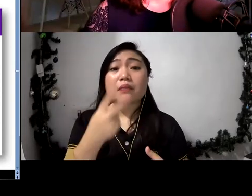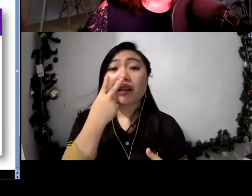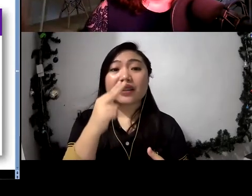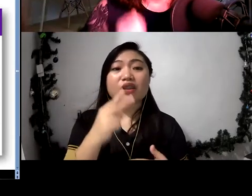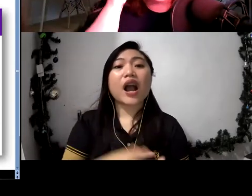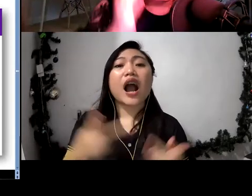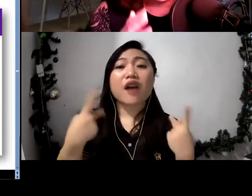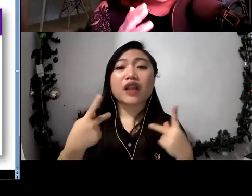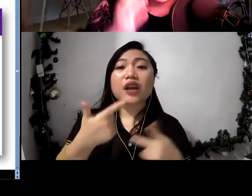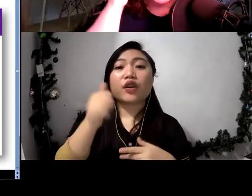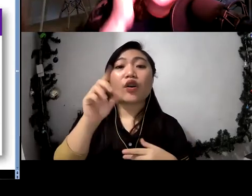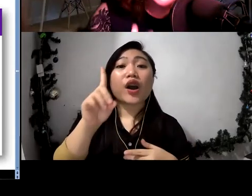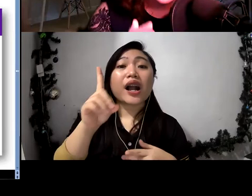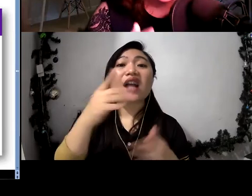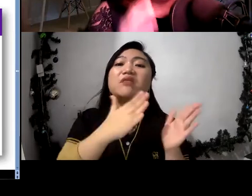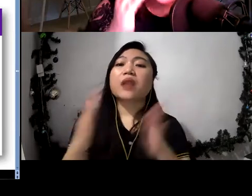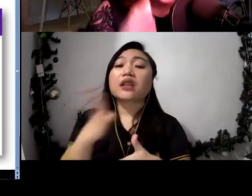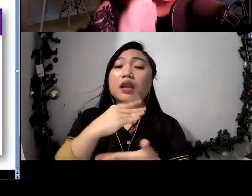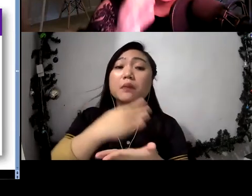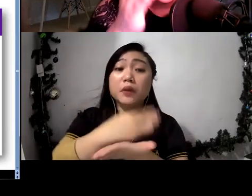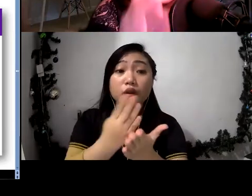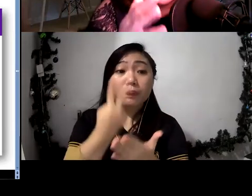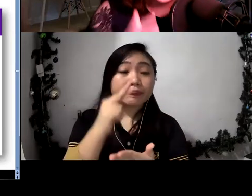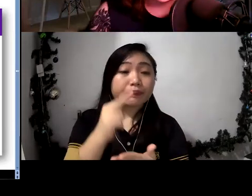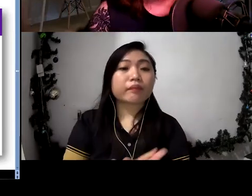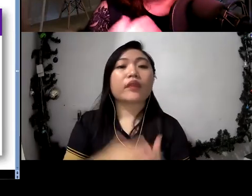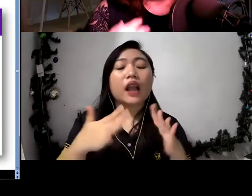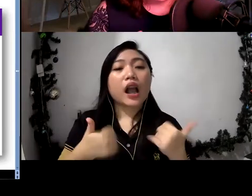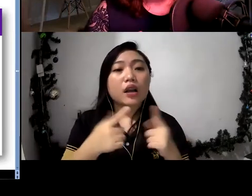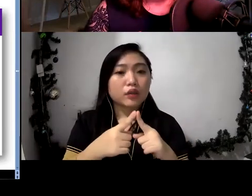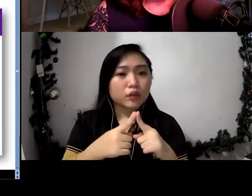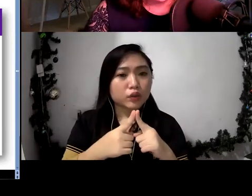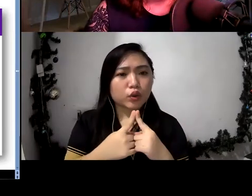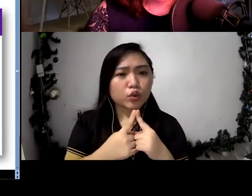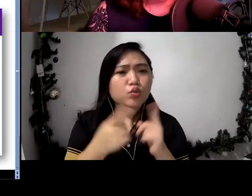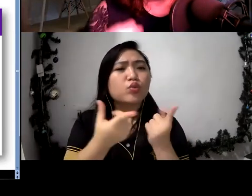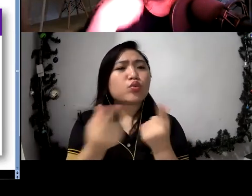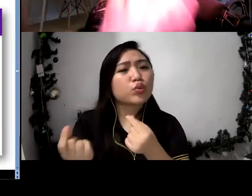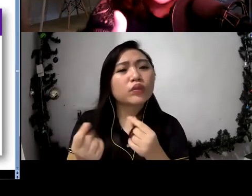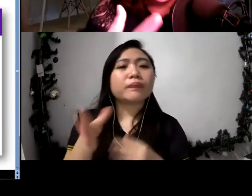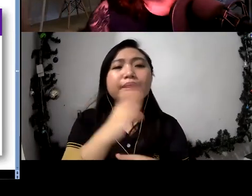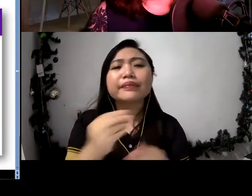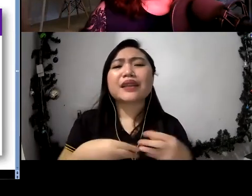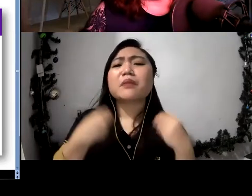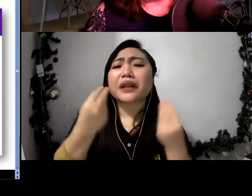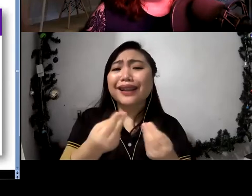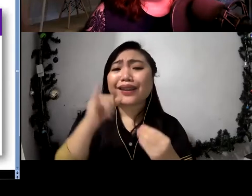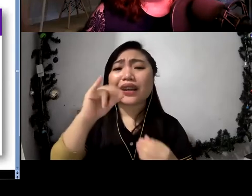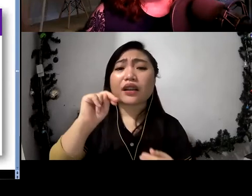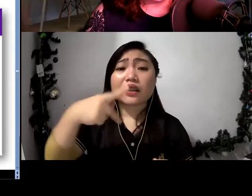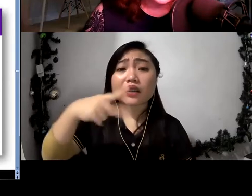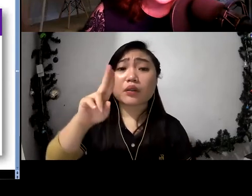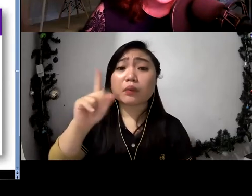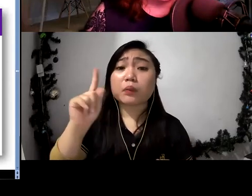tayo. Tignan po natin, pag-aralan natin paano natin siya ma-access at makapagbigay din tayo ng input sa ating mga